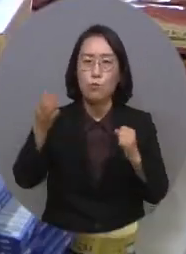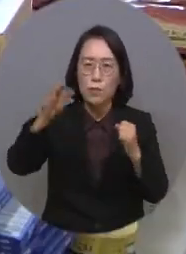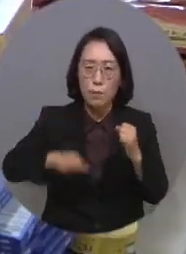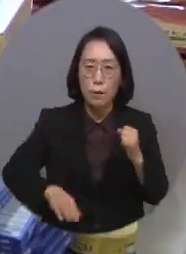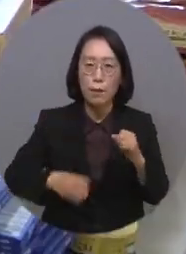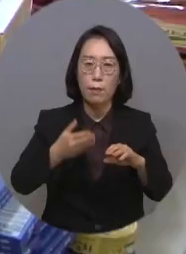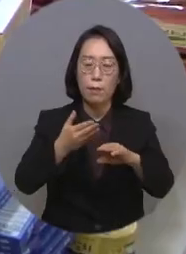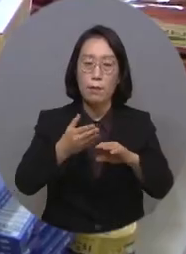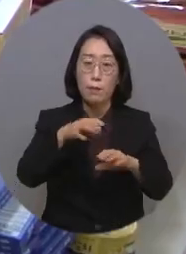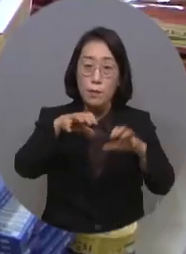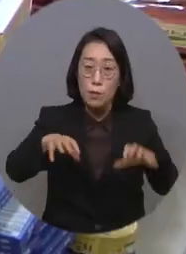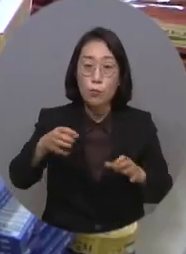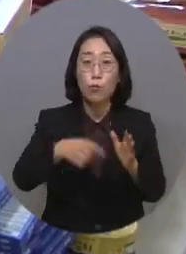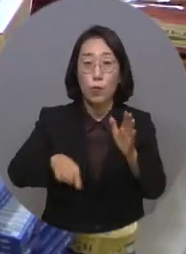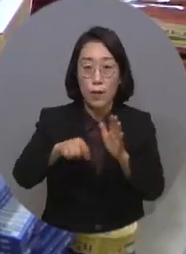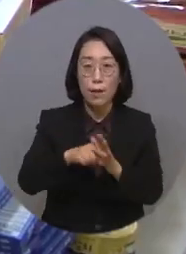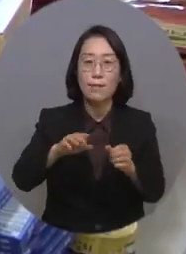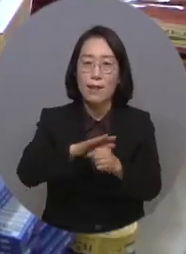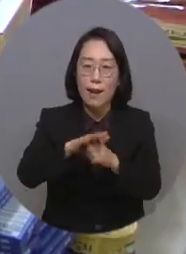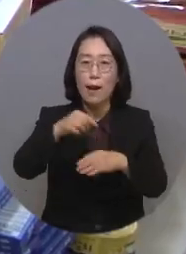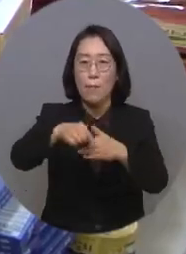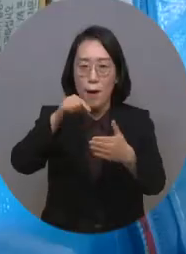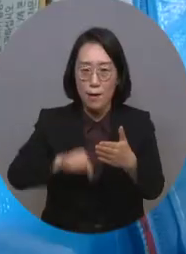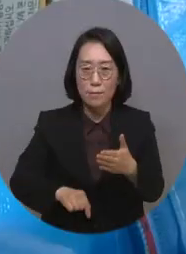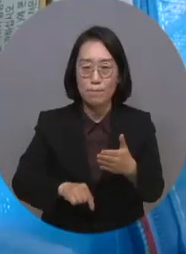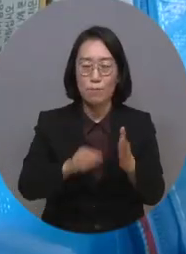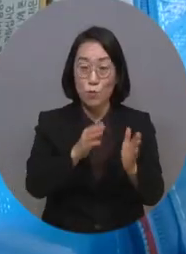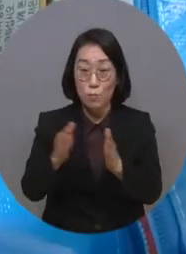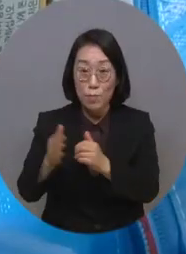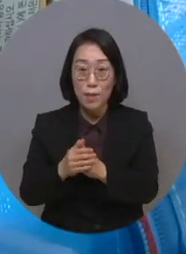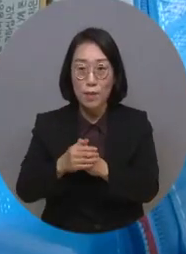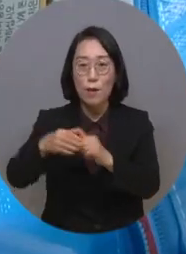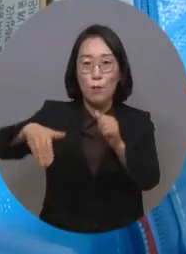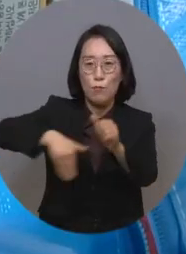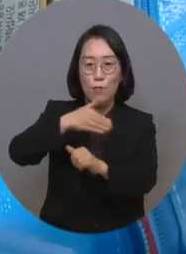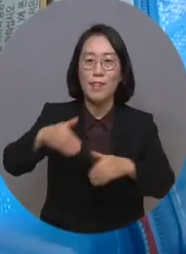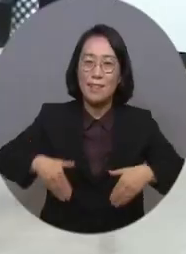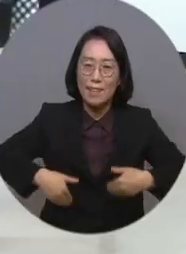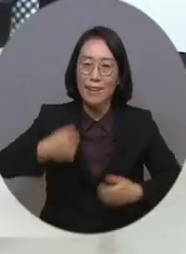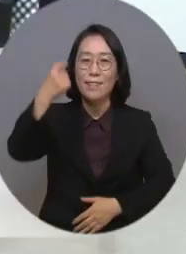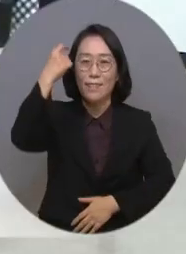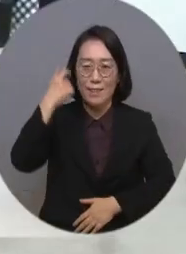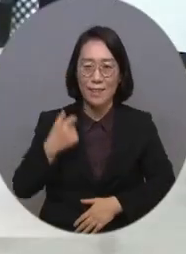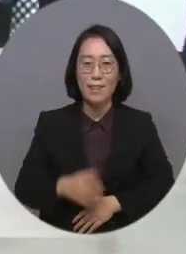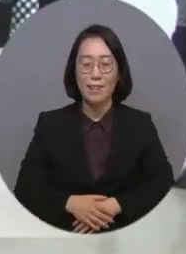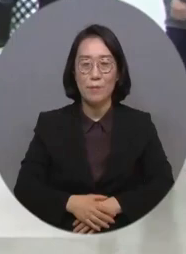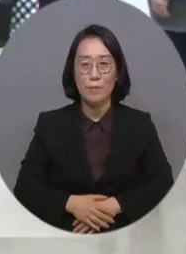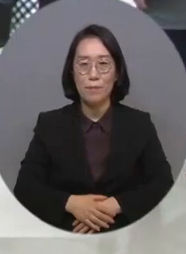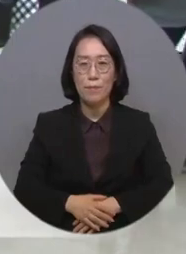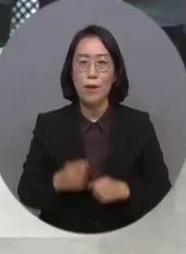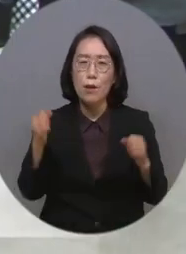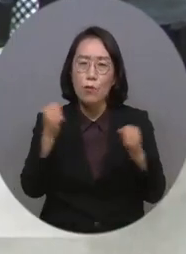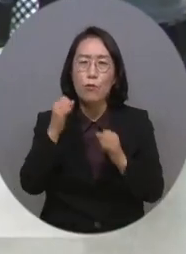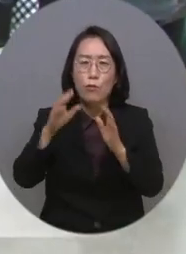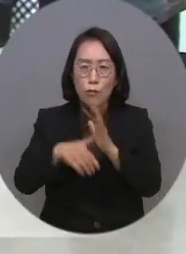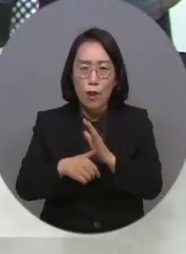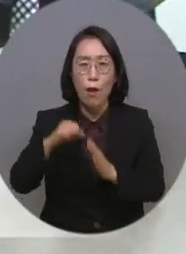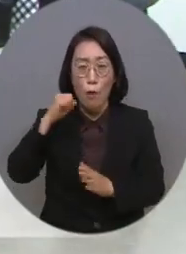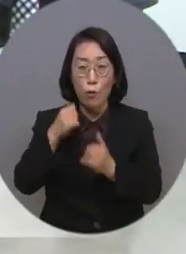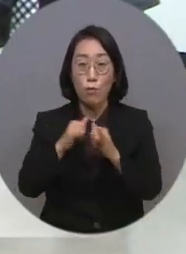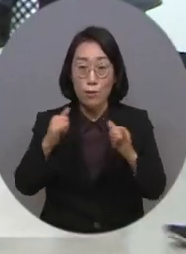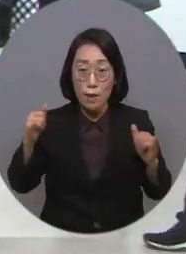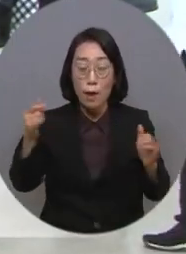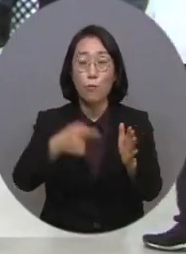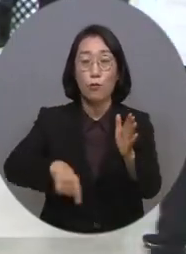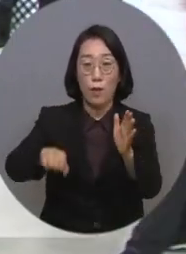이웃을 위한 사랑의 손길이 이어지면서 분위기가 한층 더 따뜻해집니다. 연말을 맞이해서 어려운 분들을 위해서